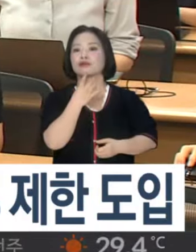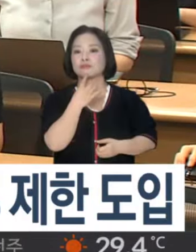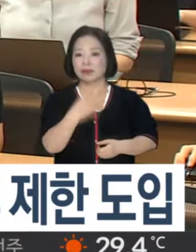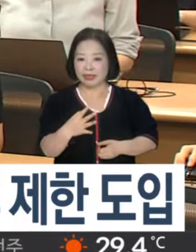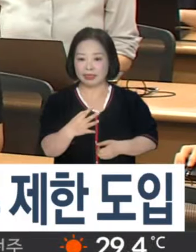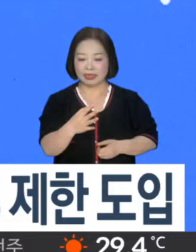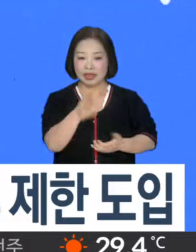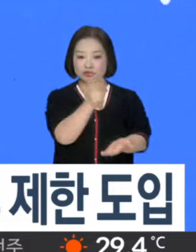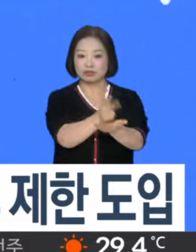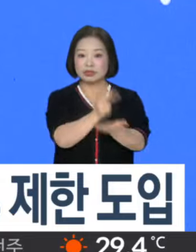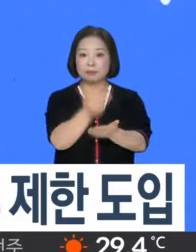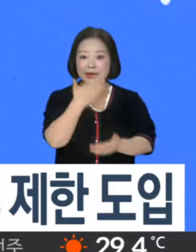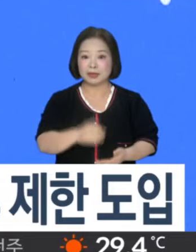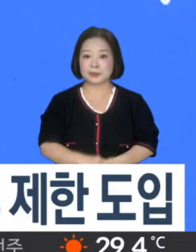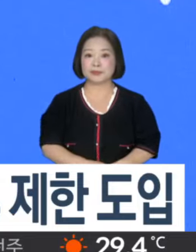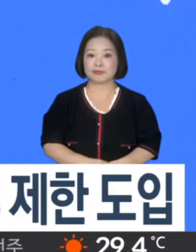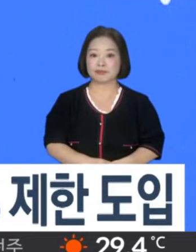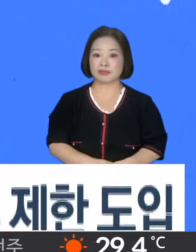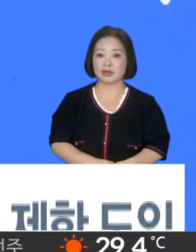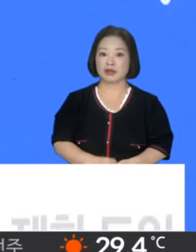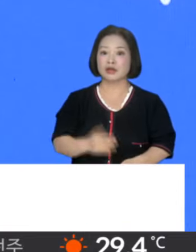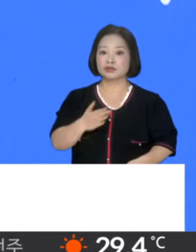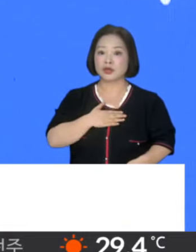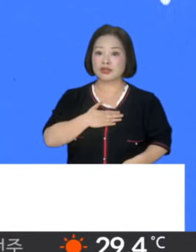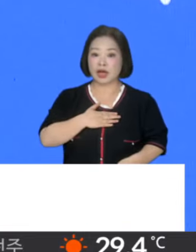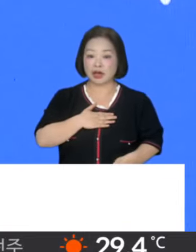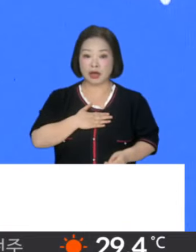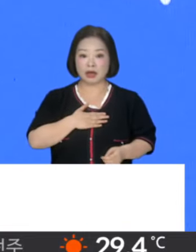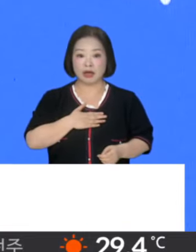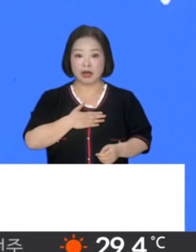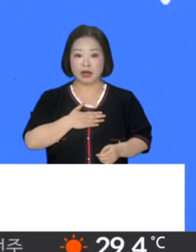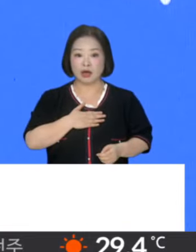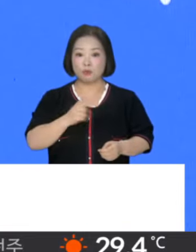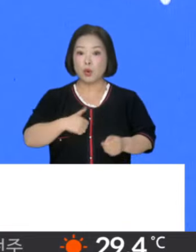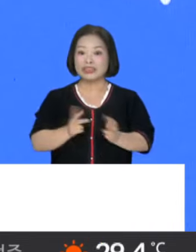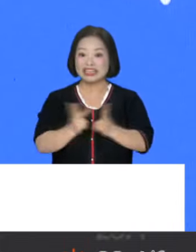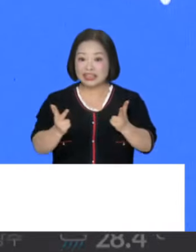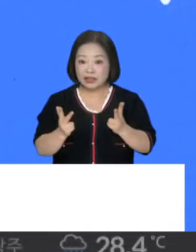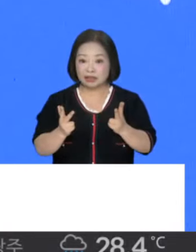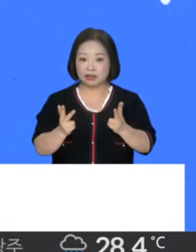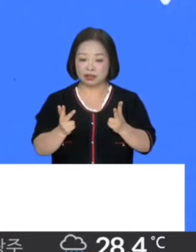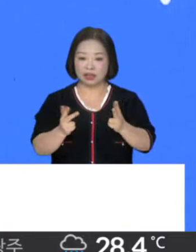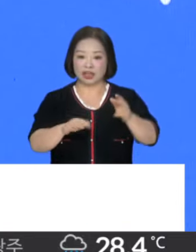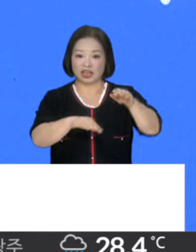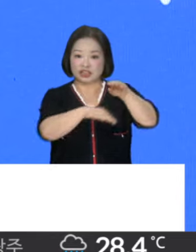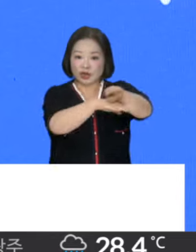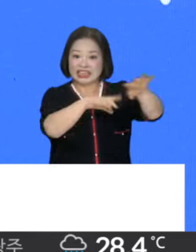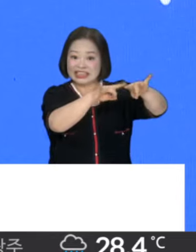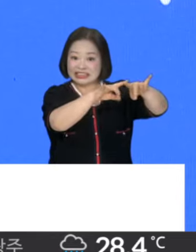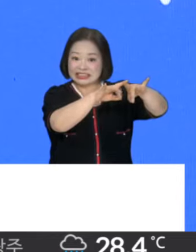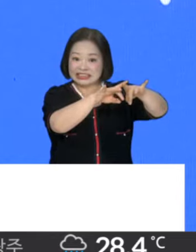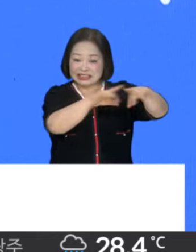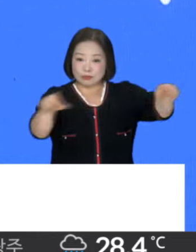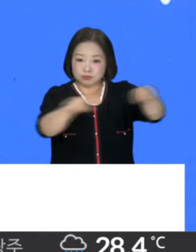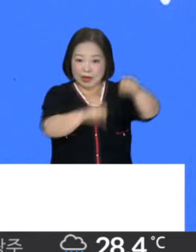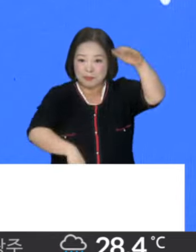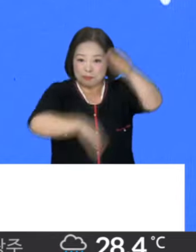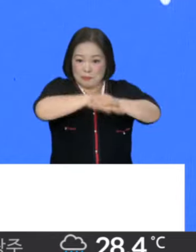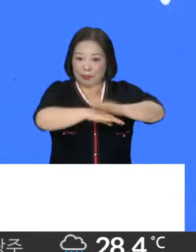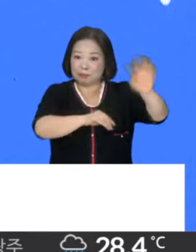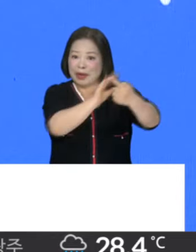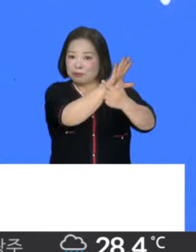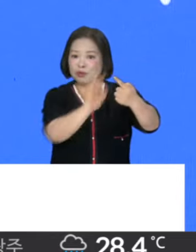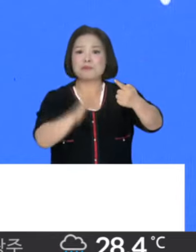겁니다. 저희가 할 수 있는 것 중에서 가장 직접적인 거는 충전을 그 100%까지 충전하도록 이렇게 하는 것보다는